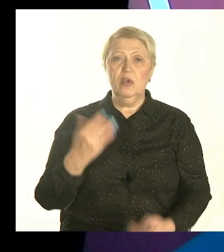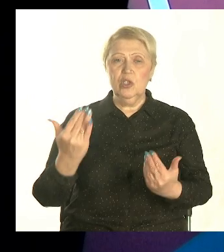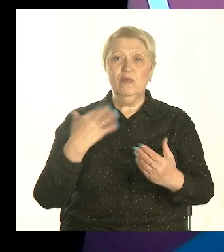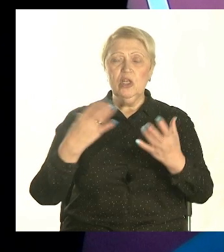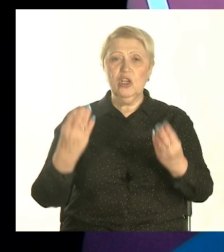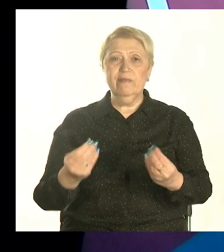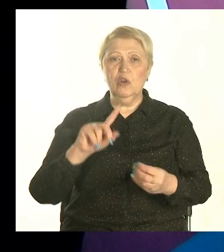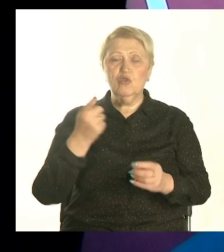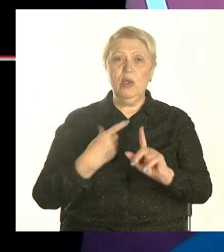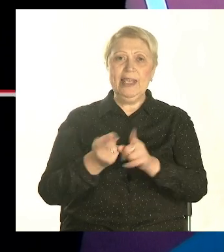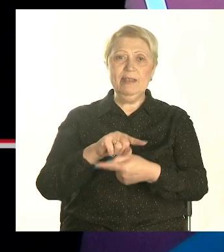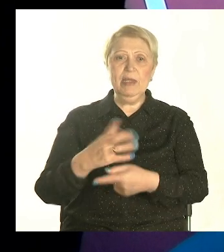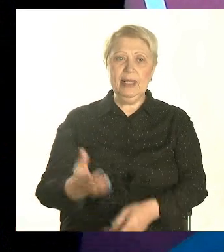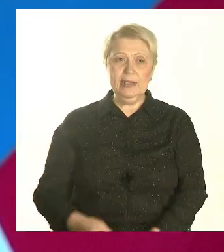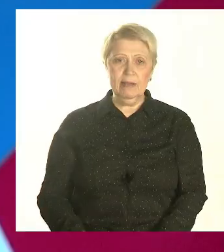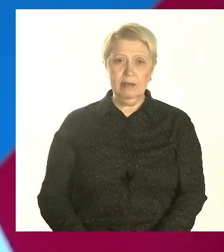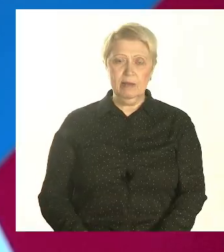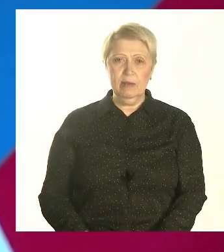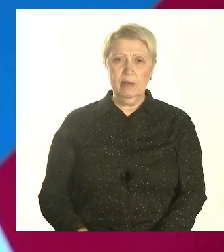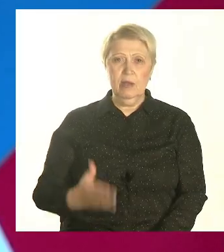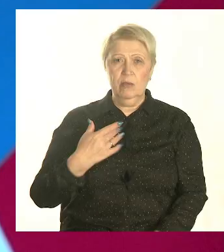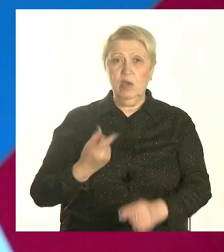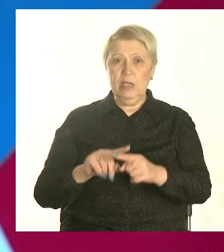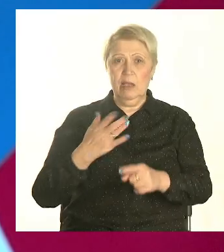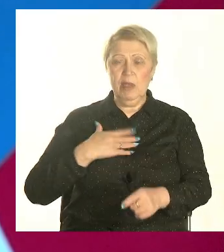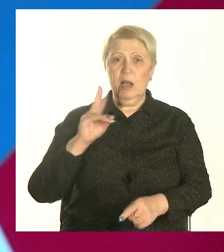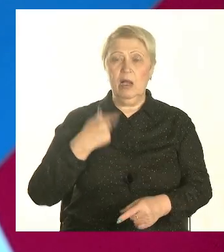что изменилось? Вот для меня, как жителя